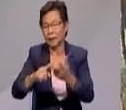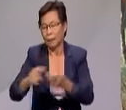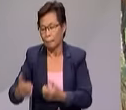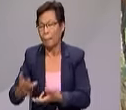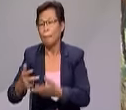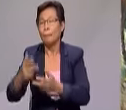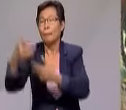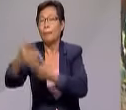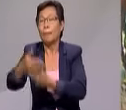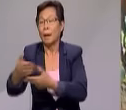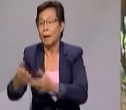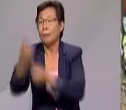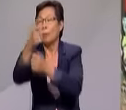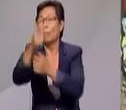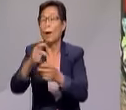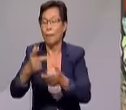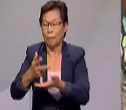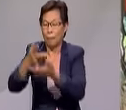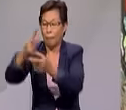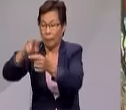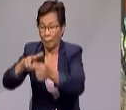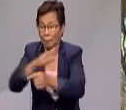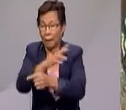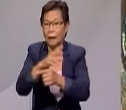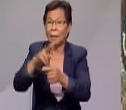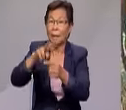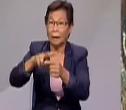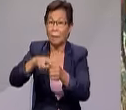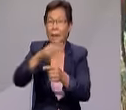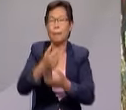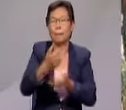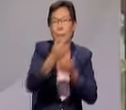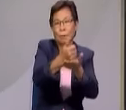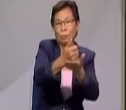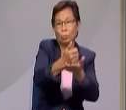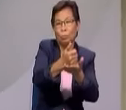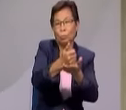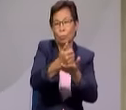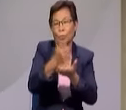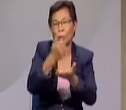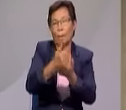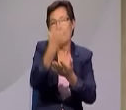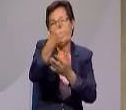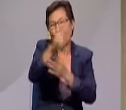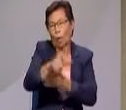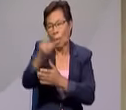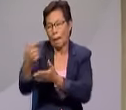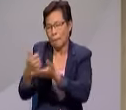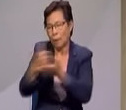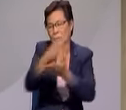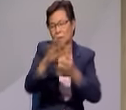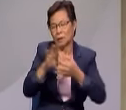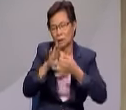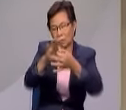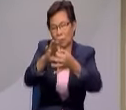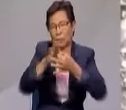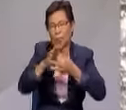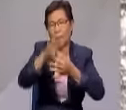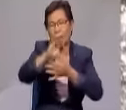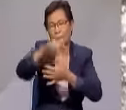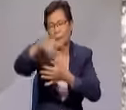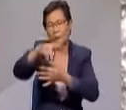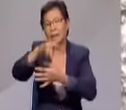Kelang. Kita juga turut dibantu oleh pihak Majlis Pemadaman Kelang daripada unit pantas ramai 4 orang dan kerjasama daripada pihak